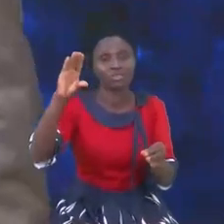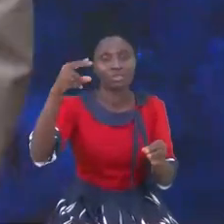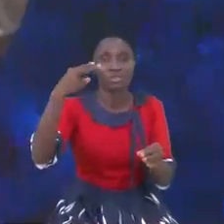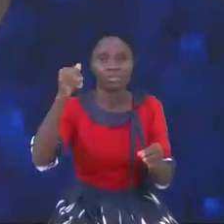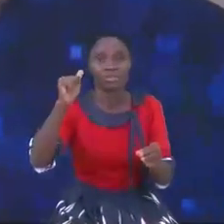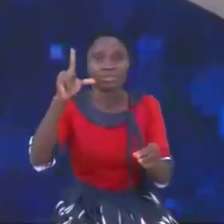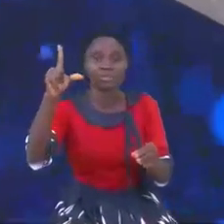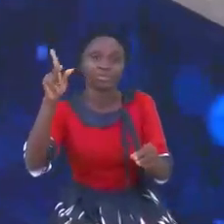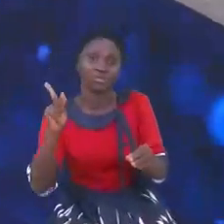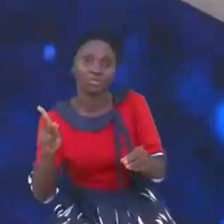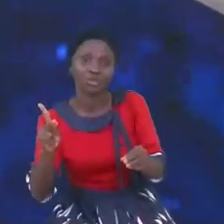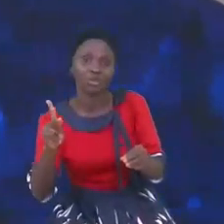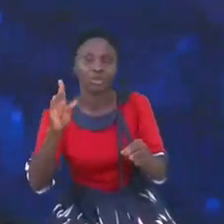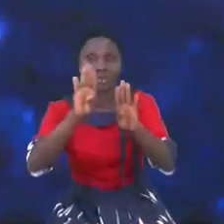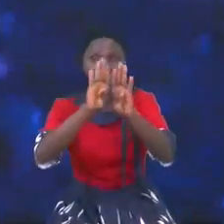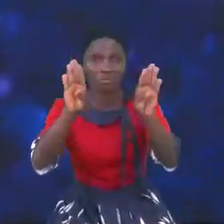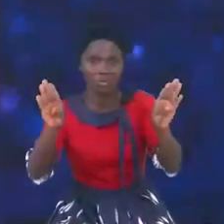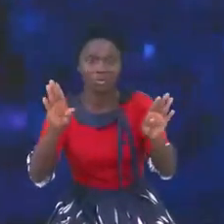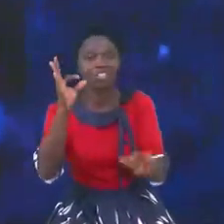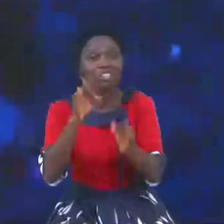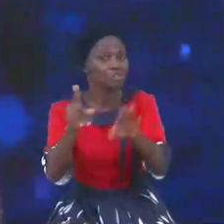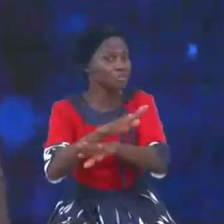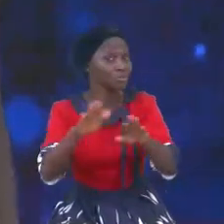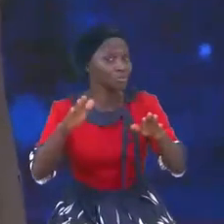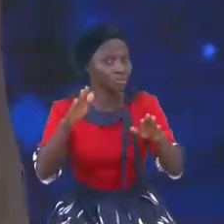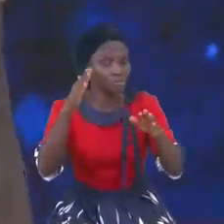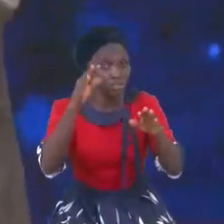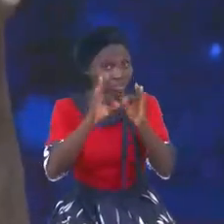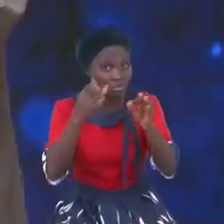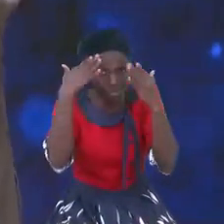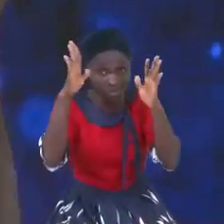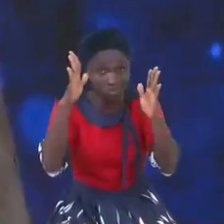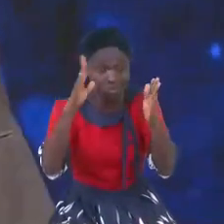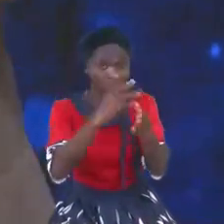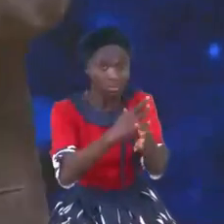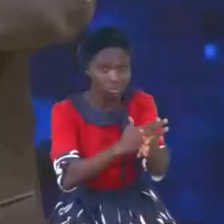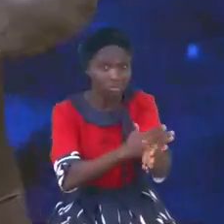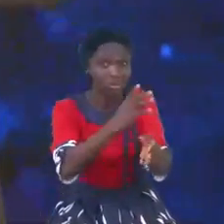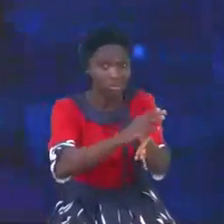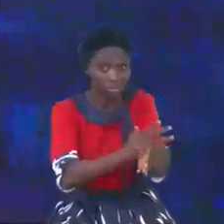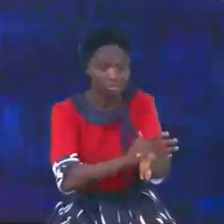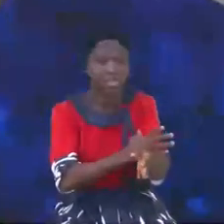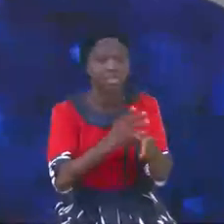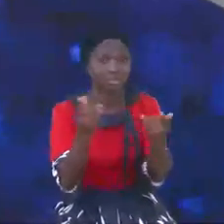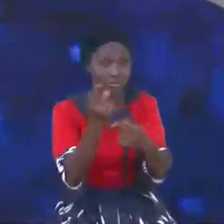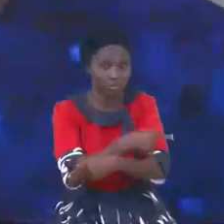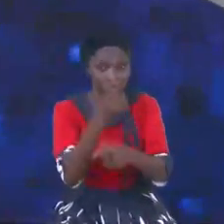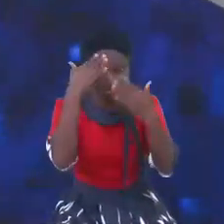jour. Si vous ne savez pas comment manier l'ordinateur, comment surfer, si vous ne savez pas comment